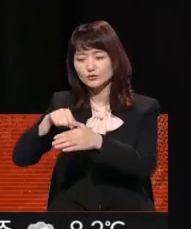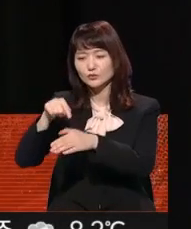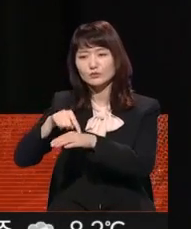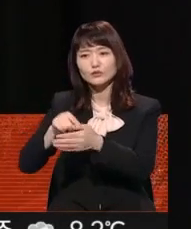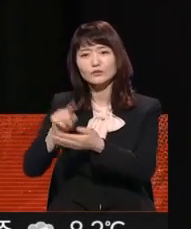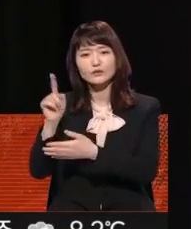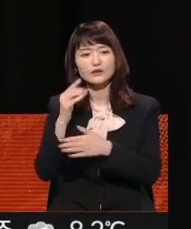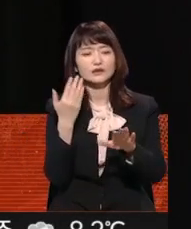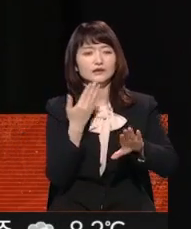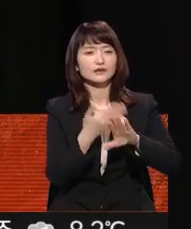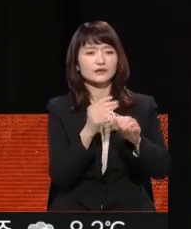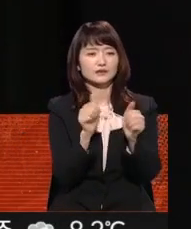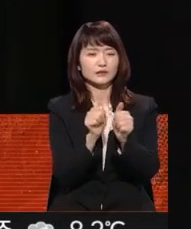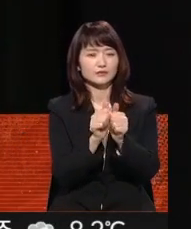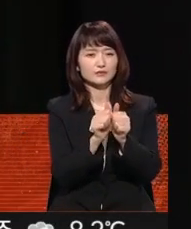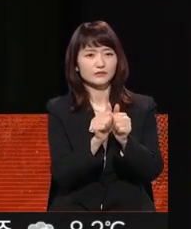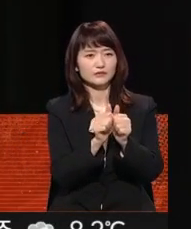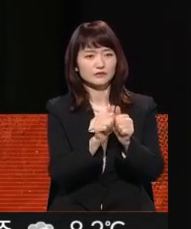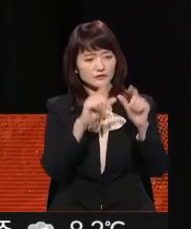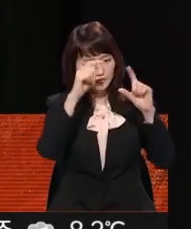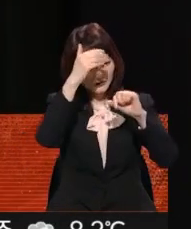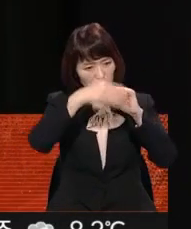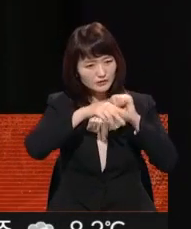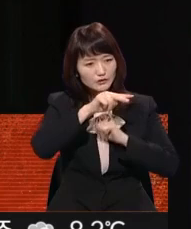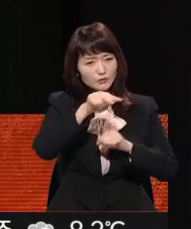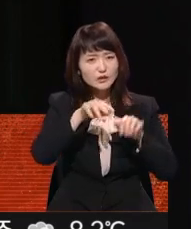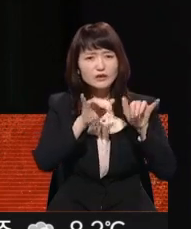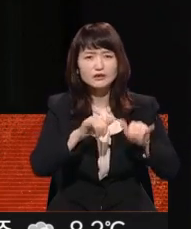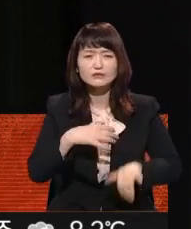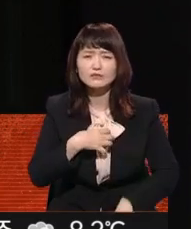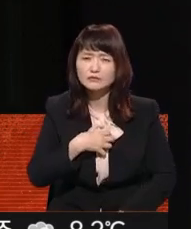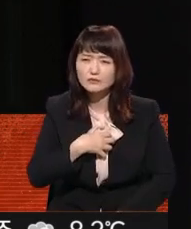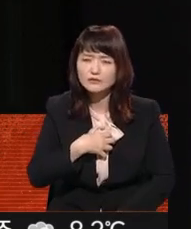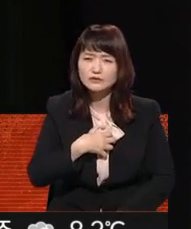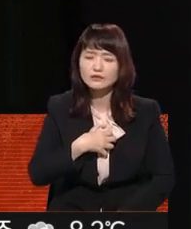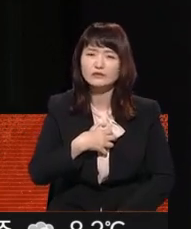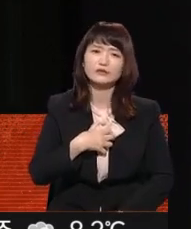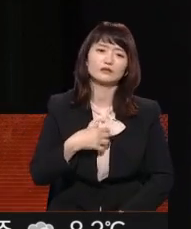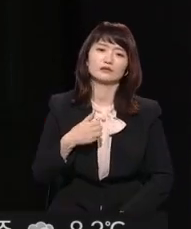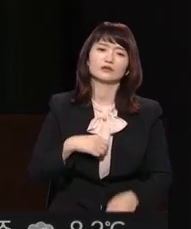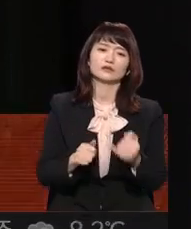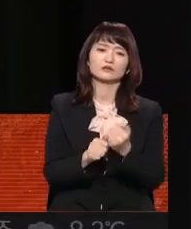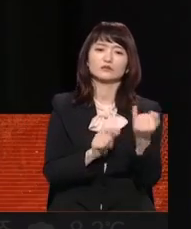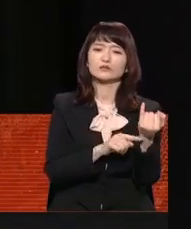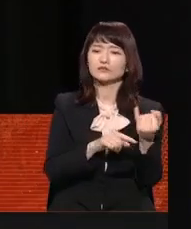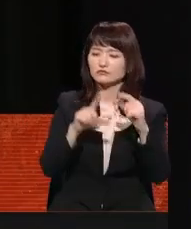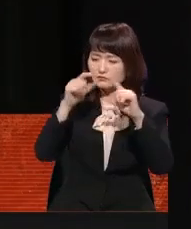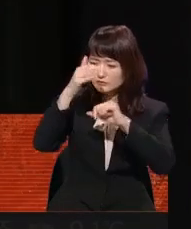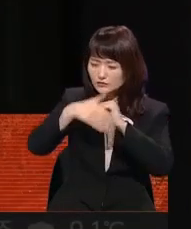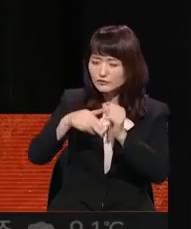사진 볼까 걱정이 된 것 같습니다 이에 며느리는이 사진이 왜 문제가 되는지 모르겠